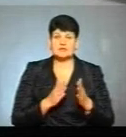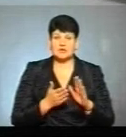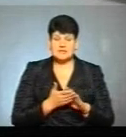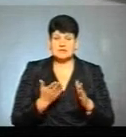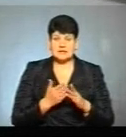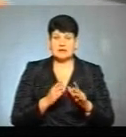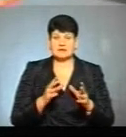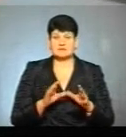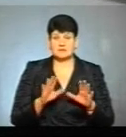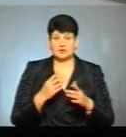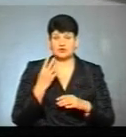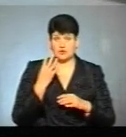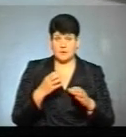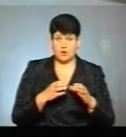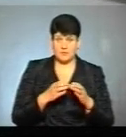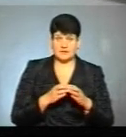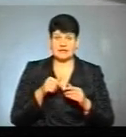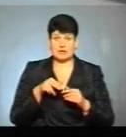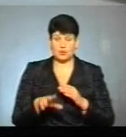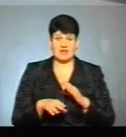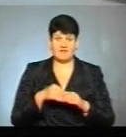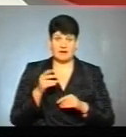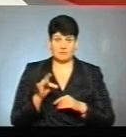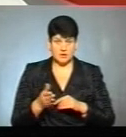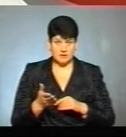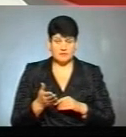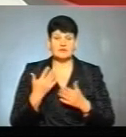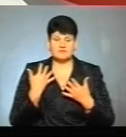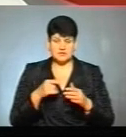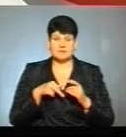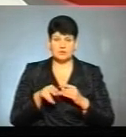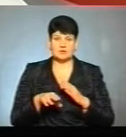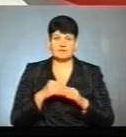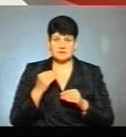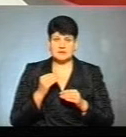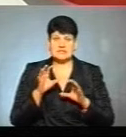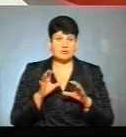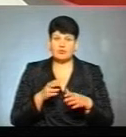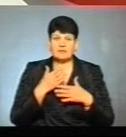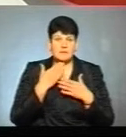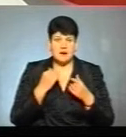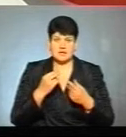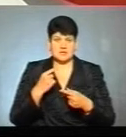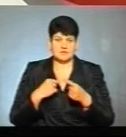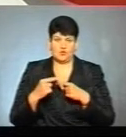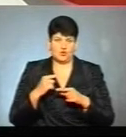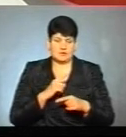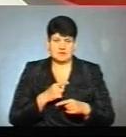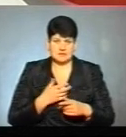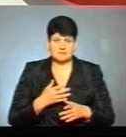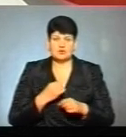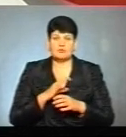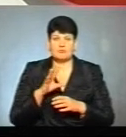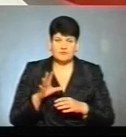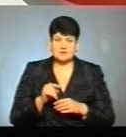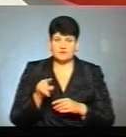яка склалася з чотирма громадами, які йдуть на вибори. Але вони вже підуть на вибори. Вибори відбудуться. Закон не має зворотній сили, ці громади безперечно підуть. І ми зробимо для того